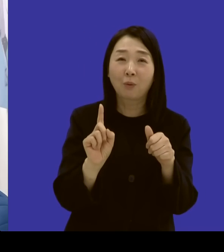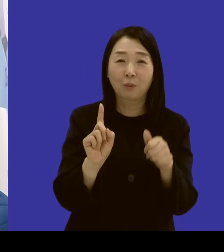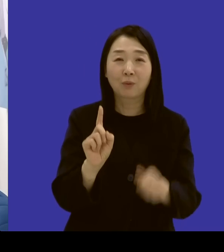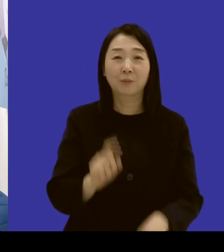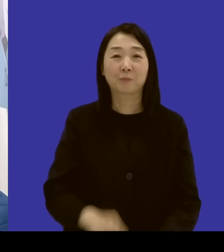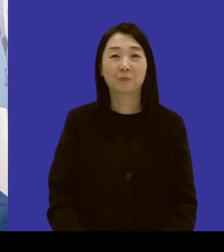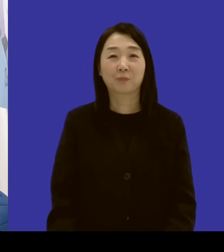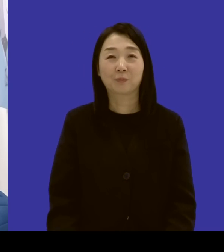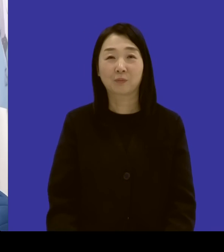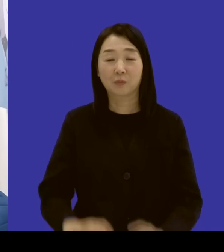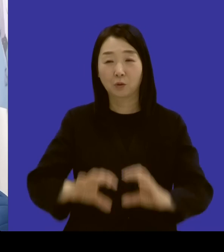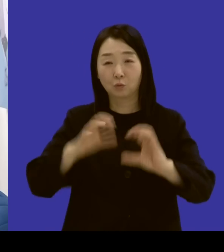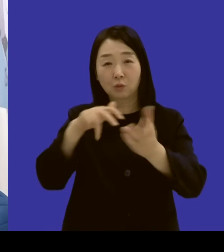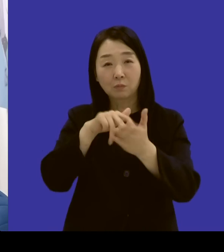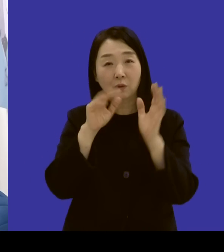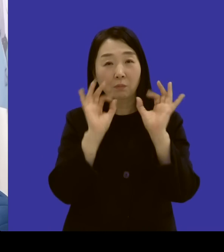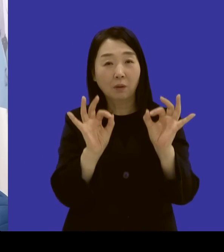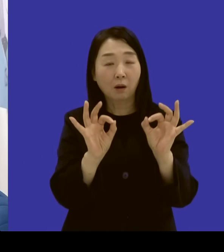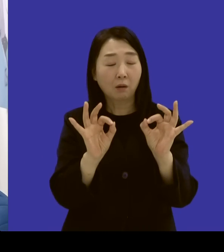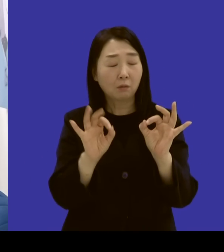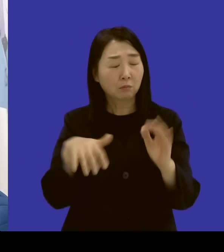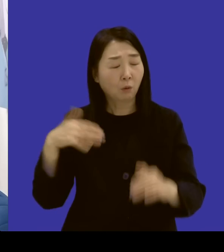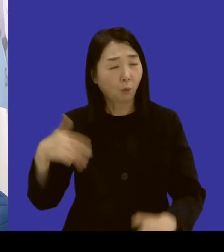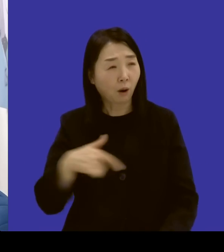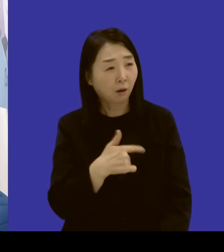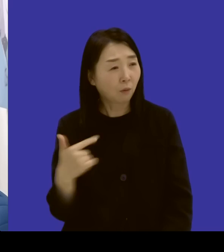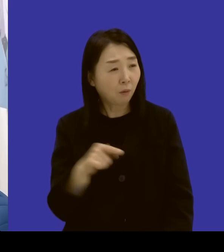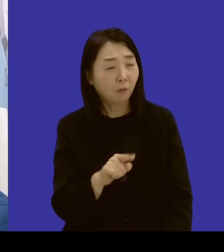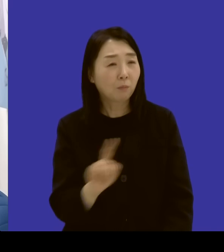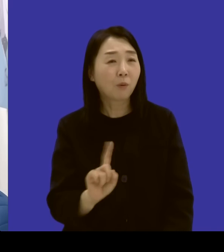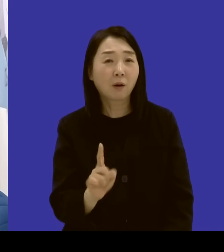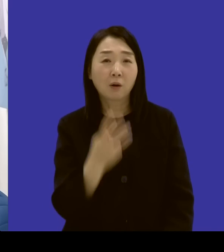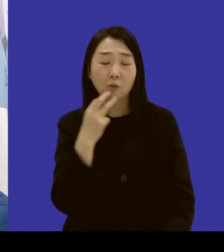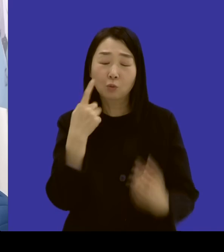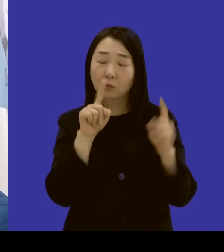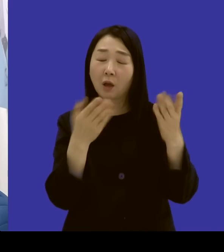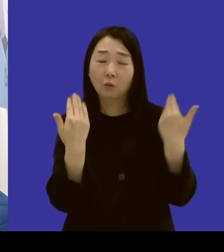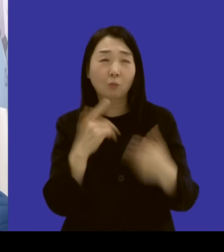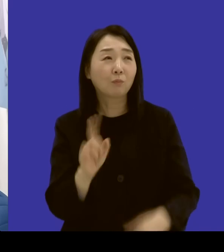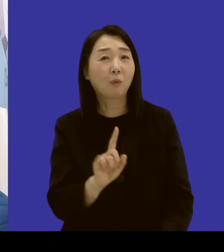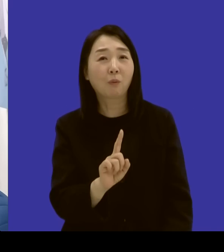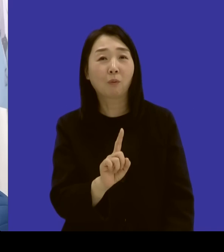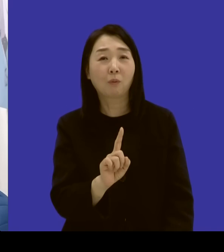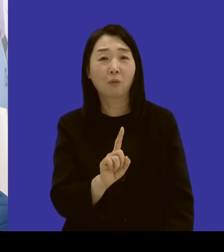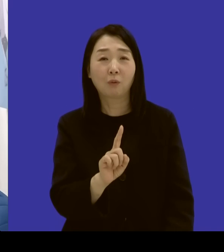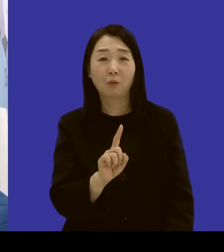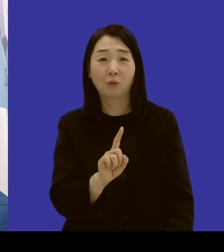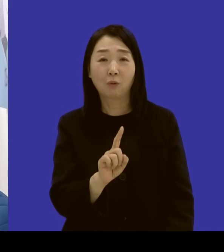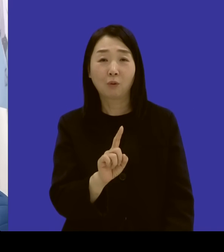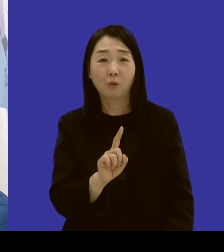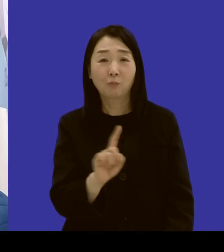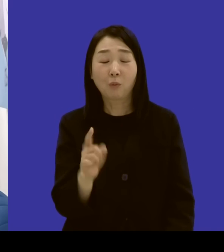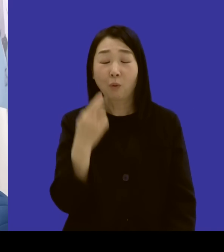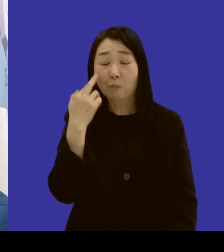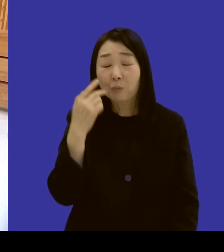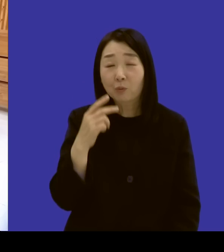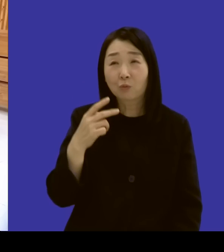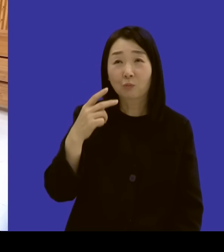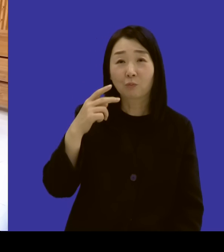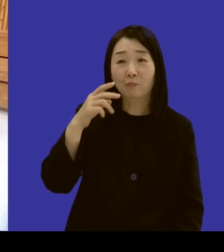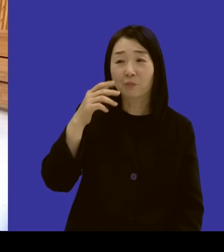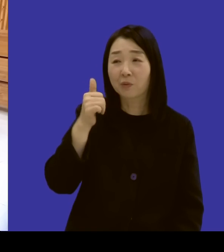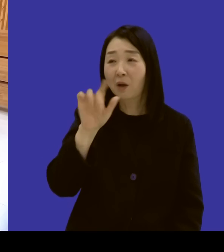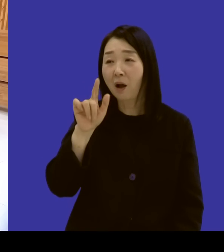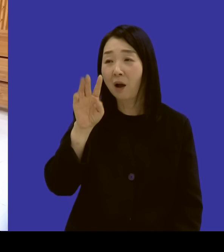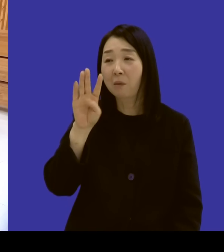그리고 국제적으로 본다면 이게 그렇게 대단한 거야? 서울대가 예, 예, 그렇게 아. 뭐 서울대가 무슨 뭐 우리가 아는 뭐 스탠포드야? 뭐 하버드야? 그렇죠, 그렇죠. 뭐 그렇죠.